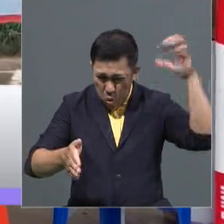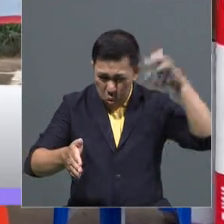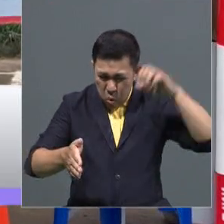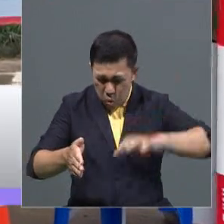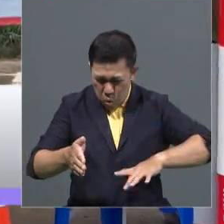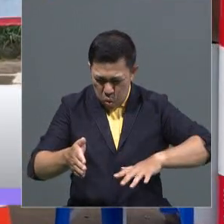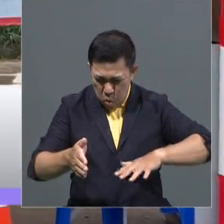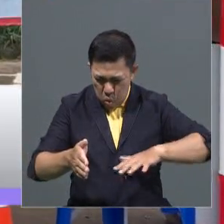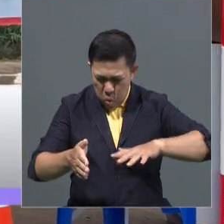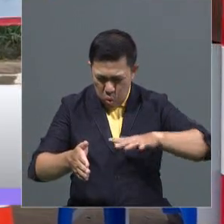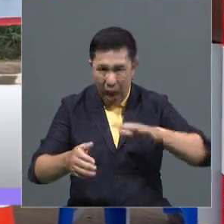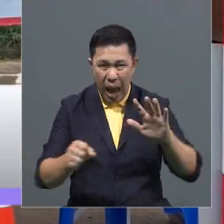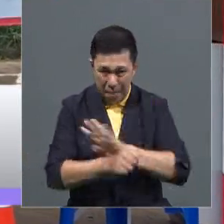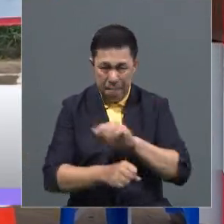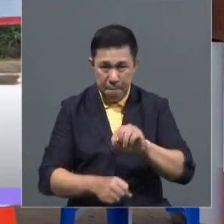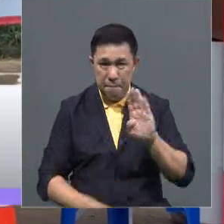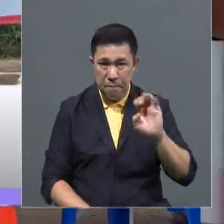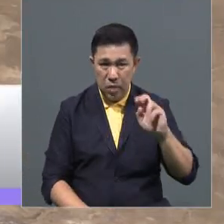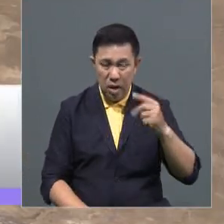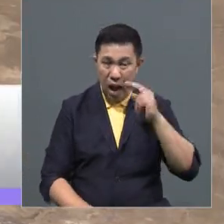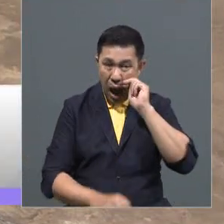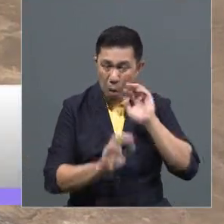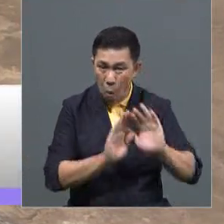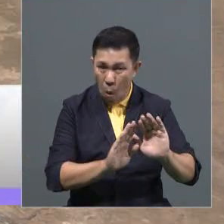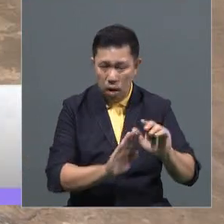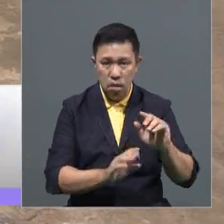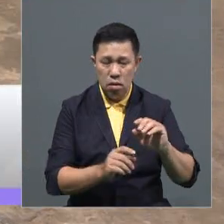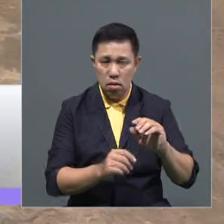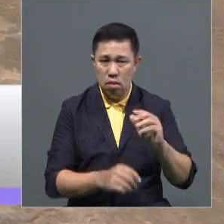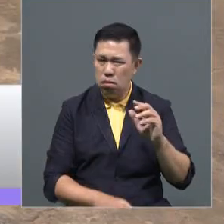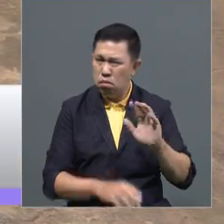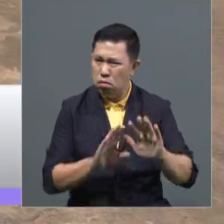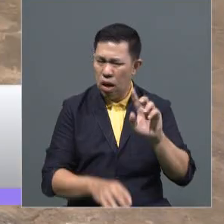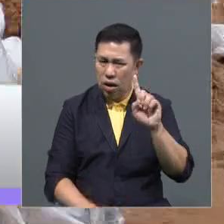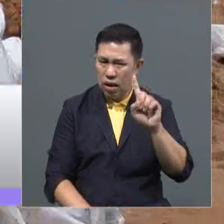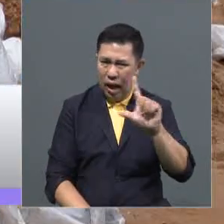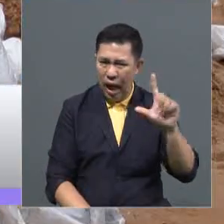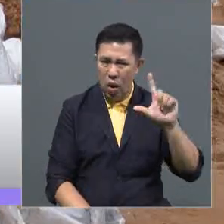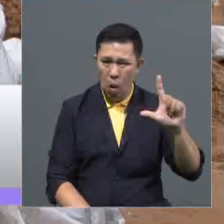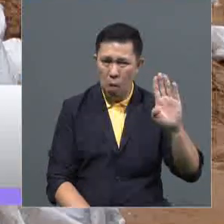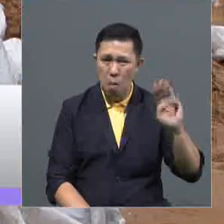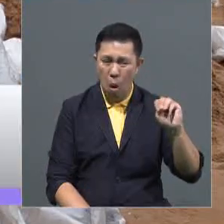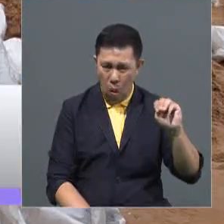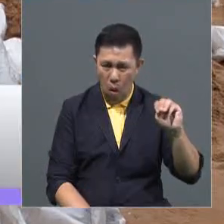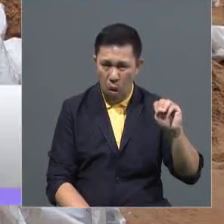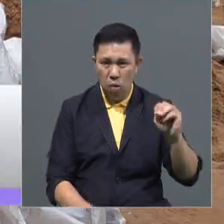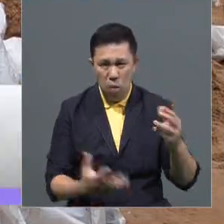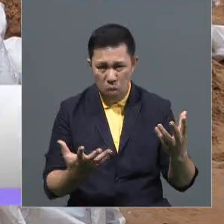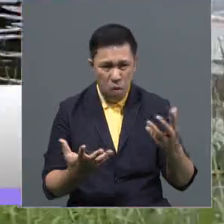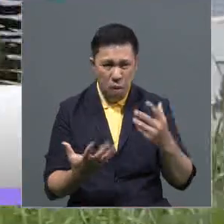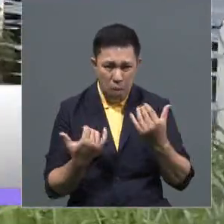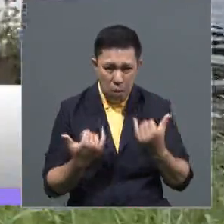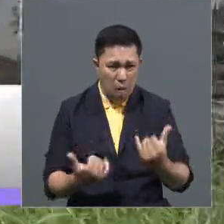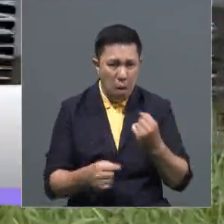เลยขณะนี้ที่บึงหนองโคตรตรงเนี้ยสามารถรองรับน้ำได้อีกเพียงไม่เกิน 1ล้านลูกบาทเมตเท่านั้นนะครับเพราะฉะนั้นสิ่งที่ทำ